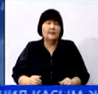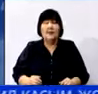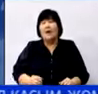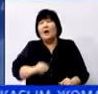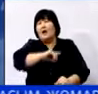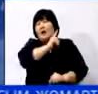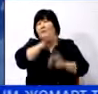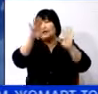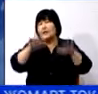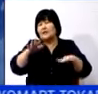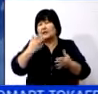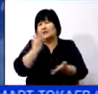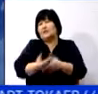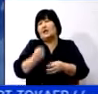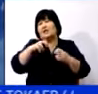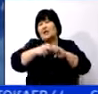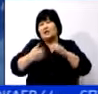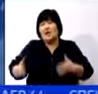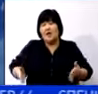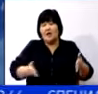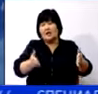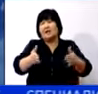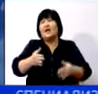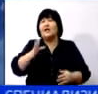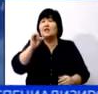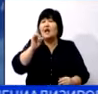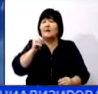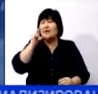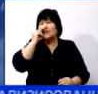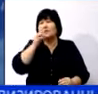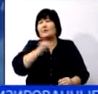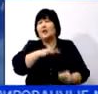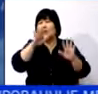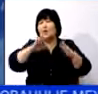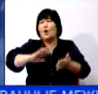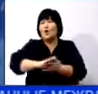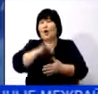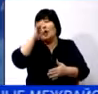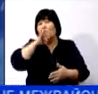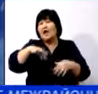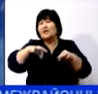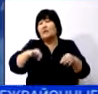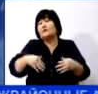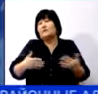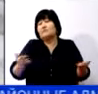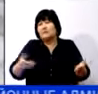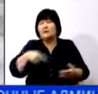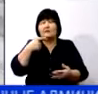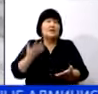Обильный снегопад создал проблемы на трассах. На трассе Самара-Шымкент лед и снег. Казавтожол разводит руками, нет